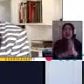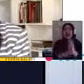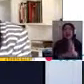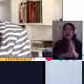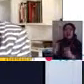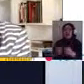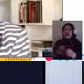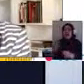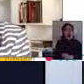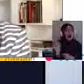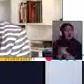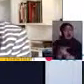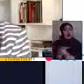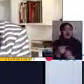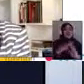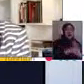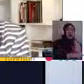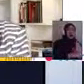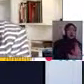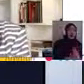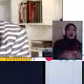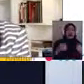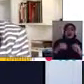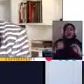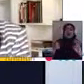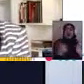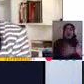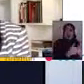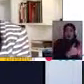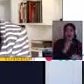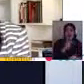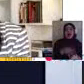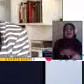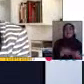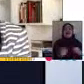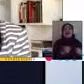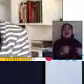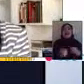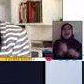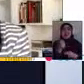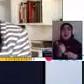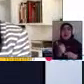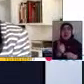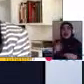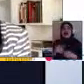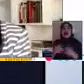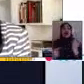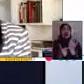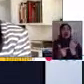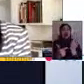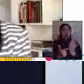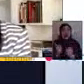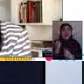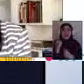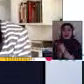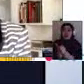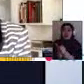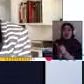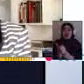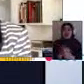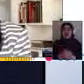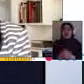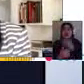hal-hal sebagaimana berikut. Ada manajemen tata kelola data yang baik, ada manajemen teknologi yang memadai, kemudian terjadinya